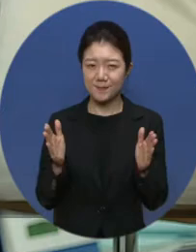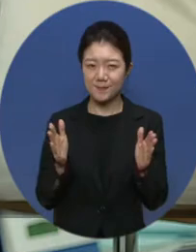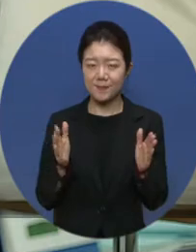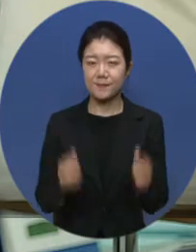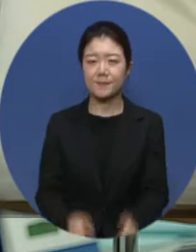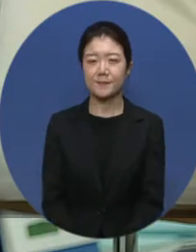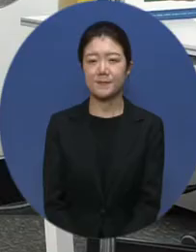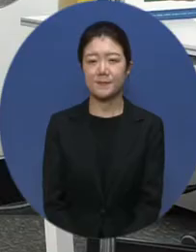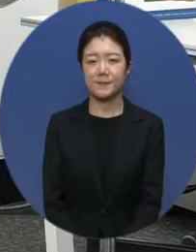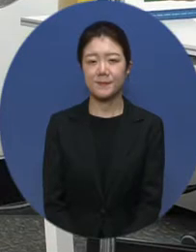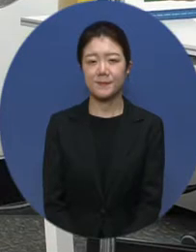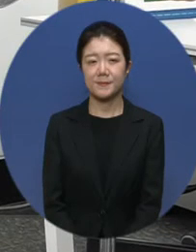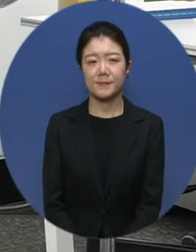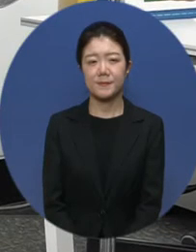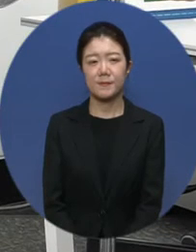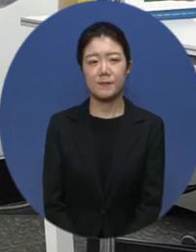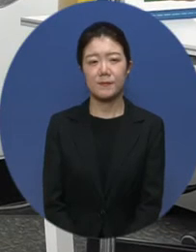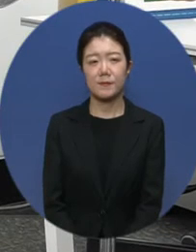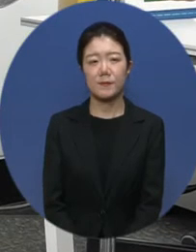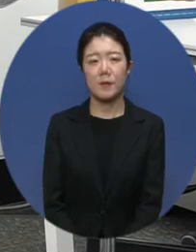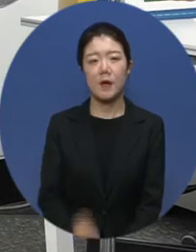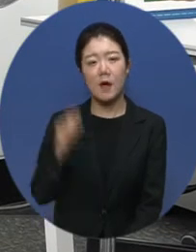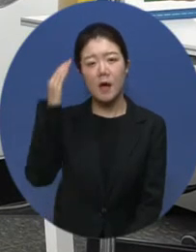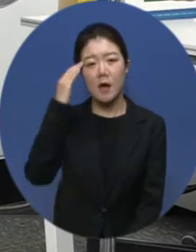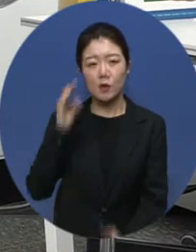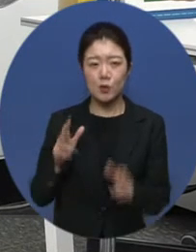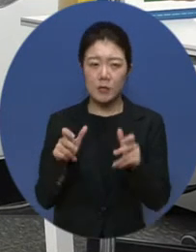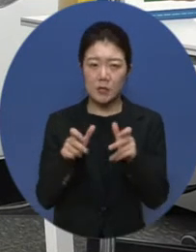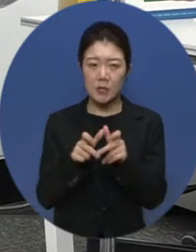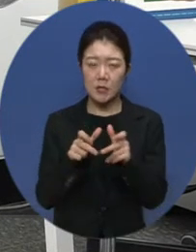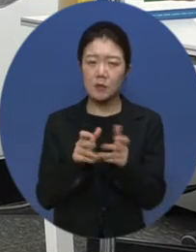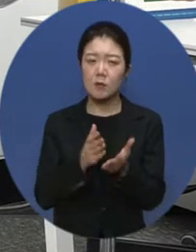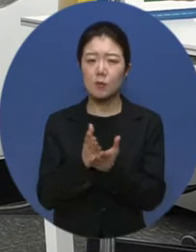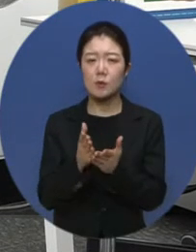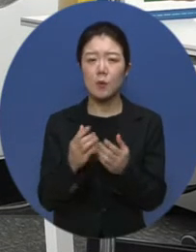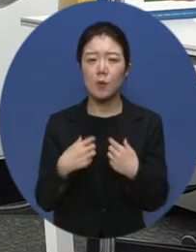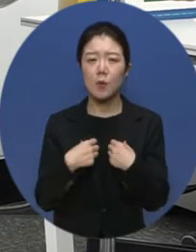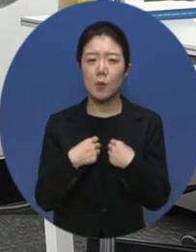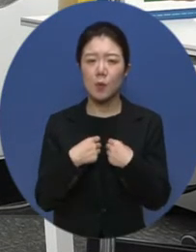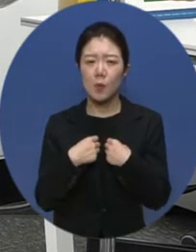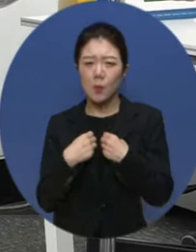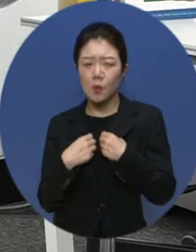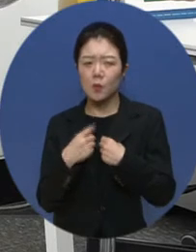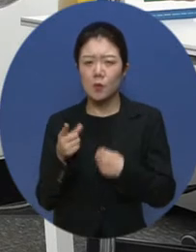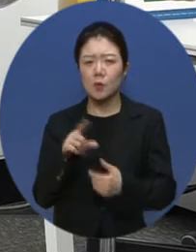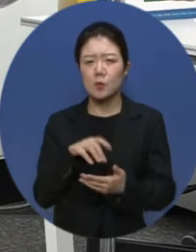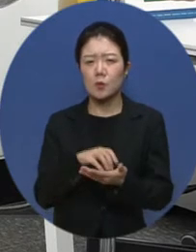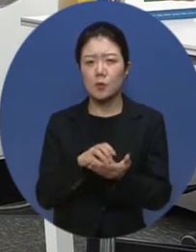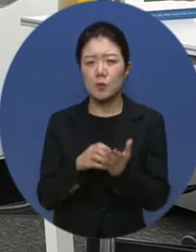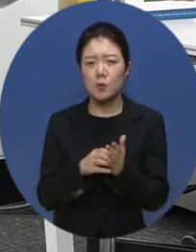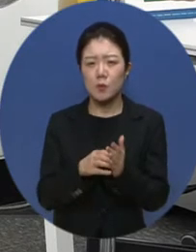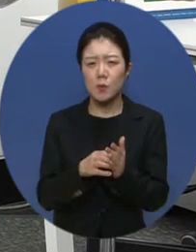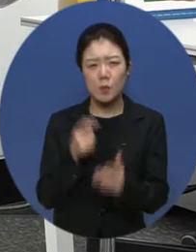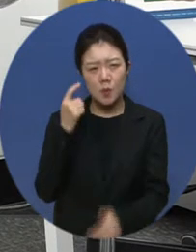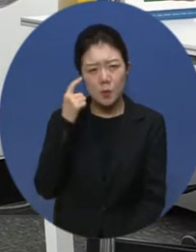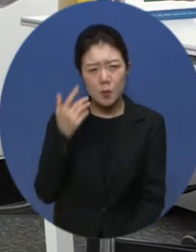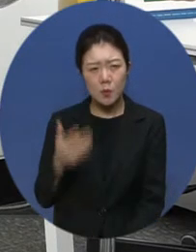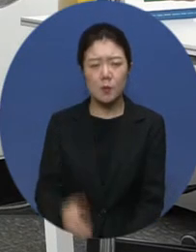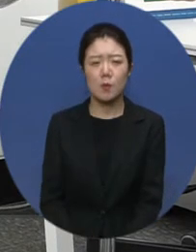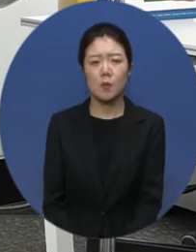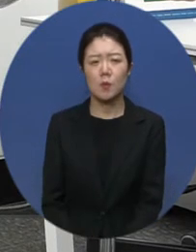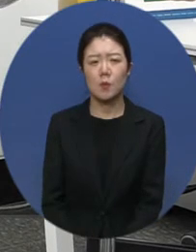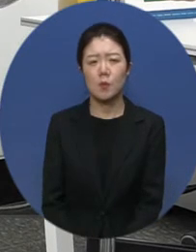되었습니다. 현재 우리나라의 장애인 전문 의류 시장의 크기는 어느 정도